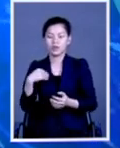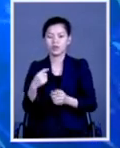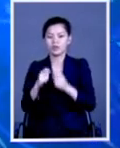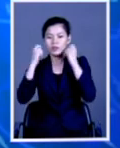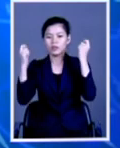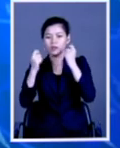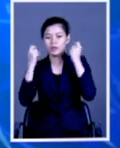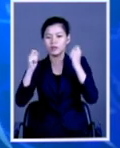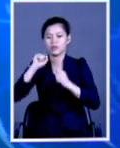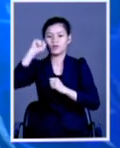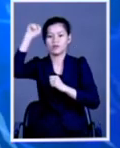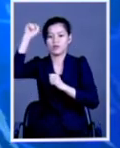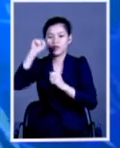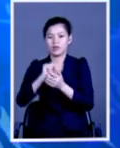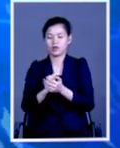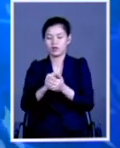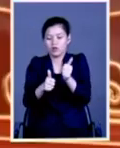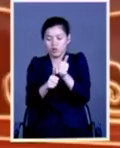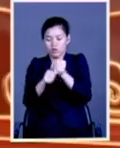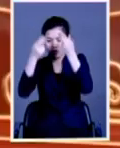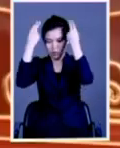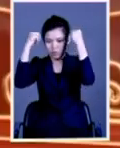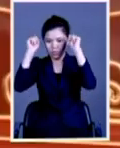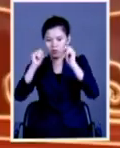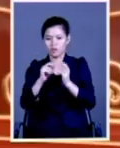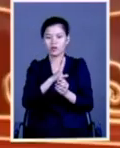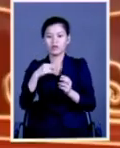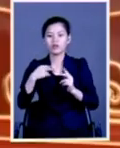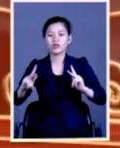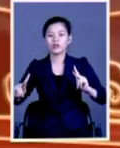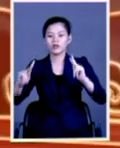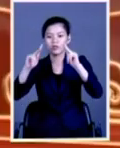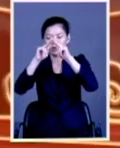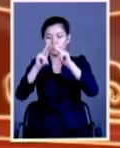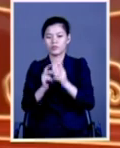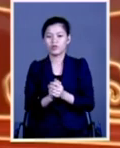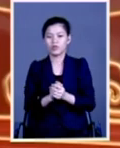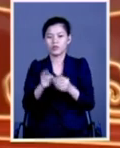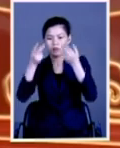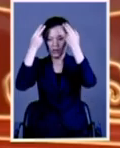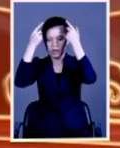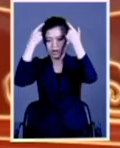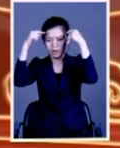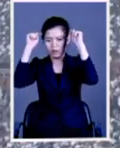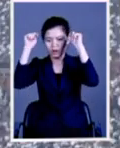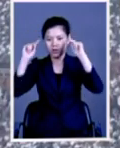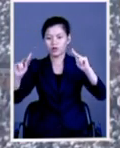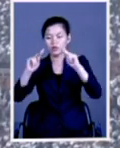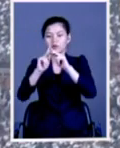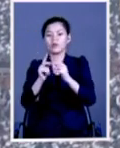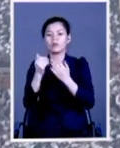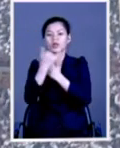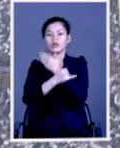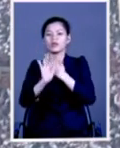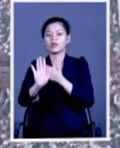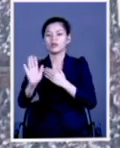ไซกุมาซิดหองนายกรัฐมนตรีรัฐมนตรีกระทรวงการต่างประเทศแห่งสาธารณรัฐประชาธิปไตยประชาชนลาวก็ได้ทร